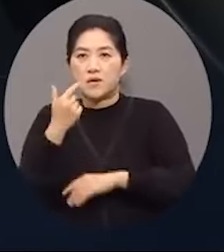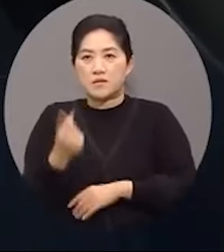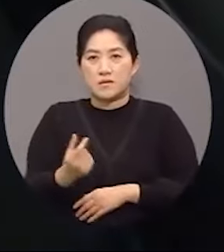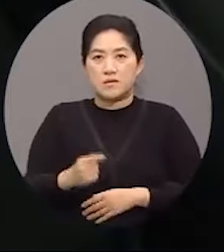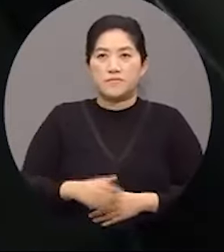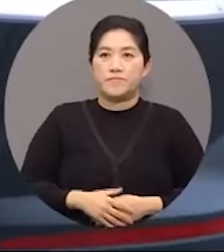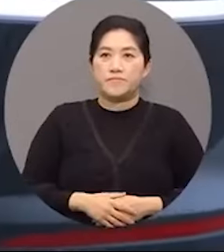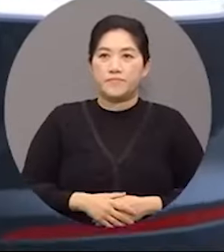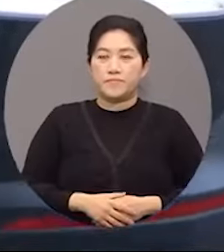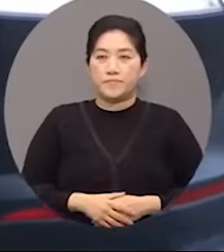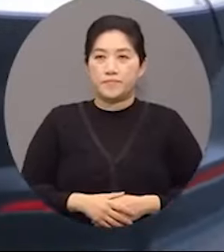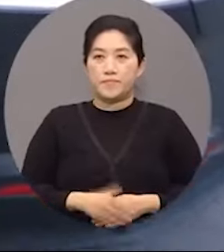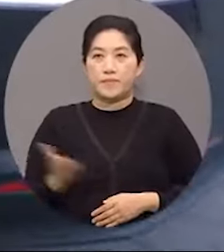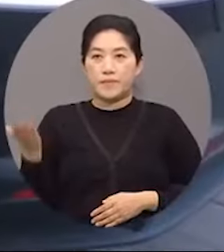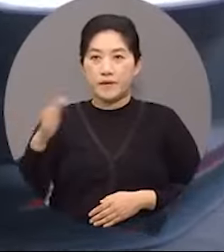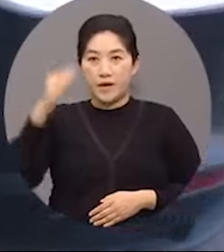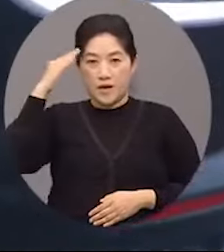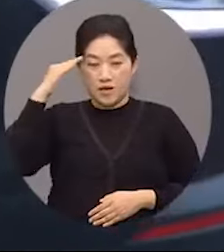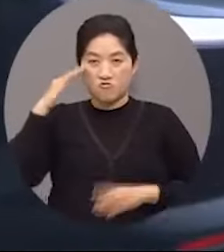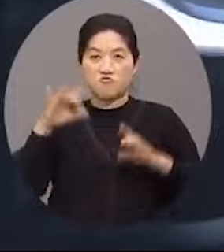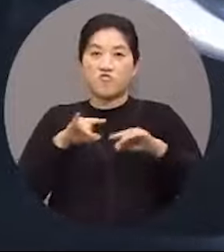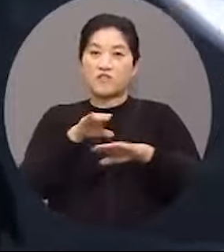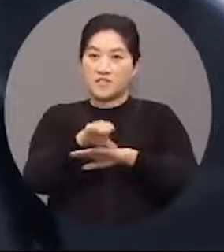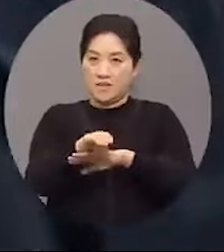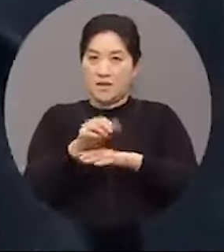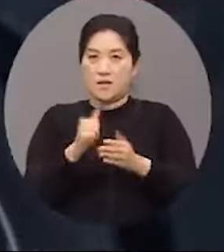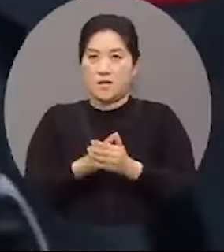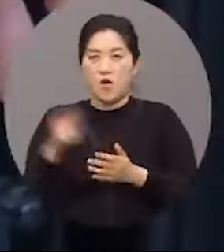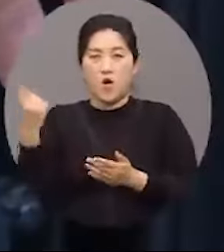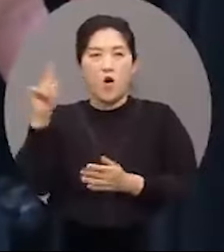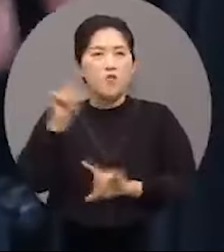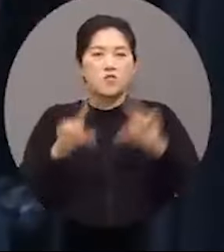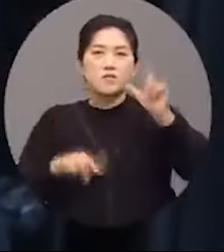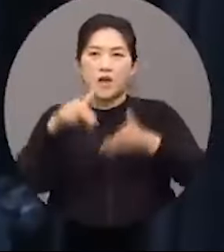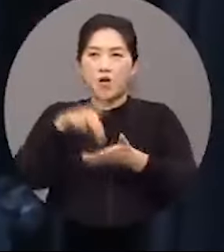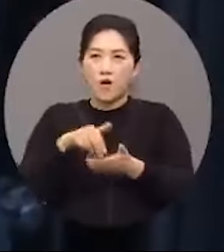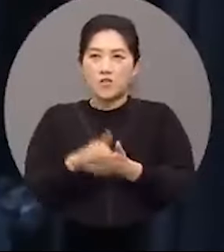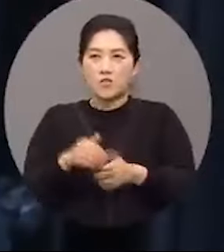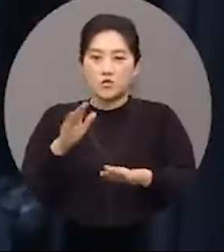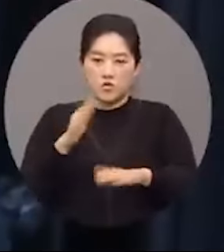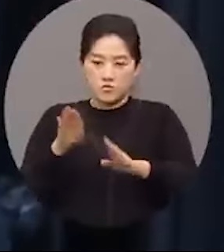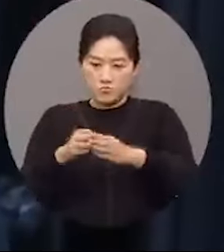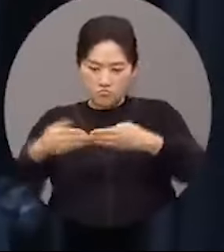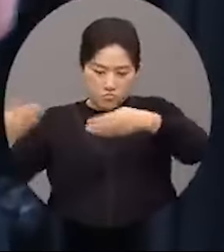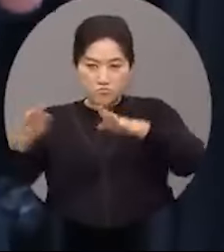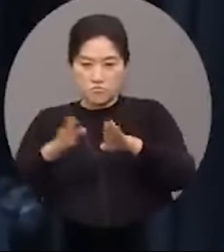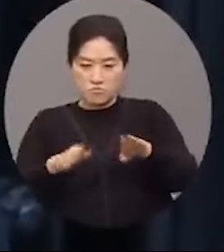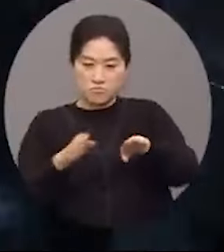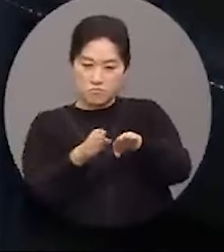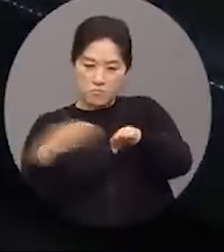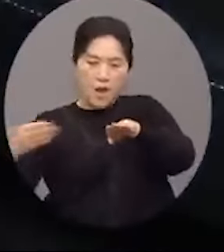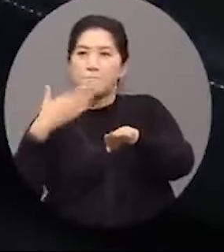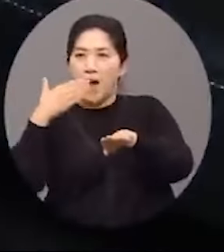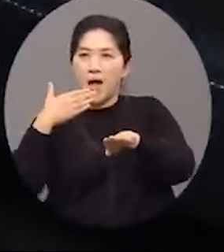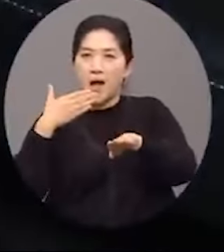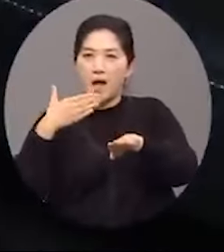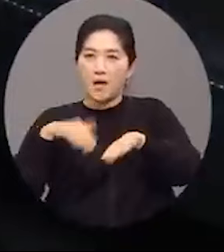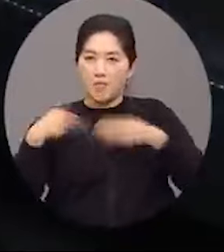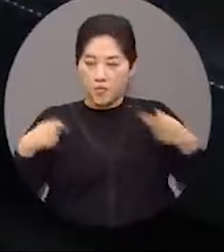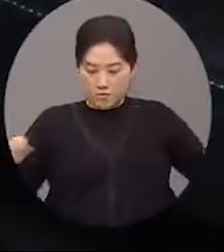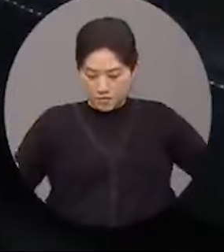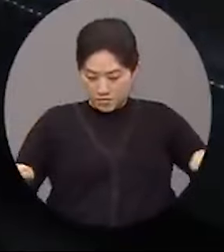싶습니다. 반면 국내 전기차량은 어떤 상황에서든 문을 열고 나올 수 있도록 모든 좌석